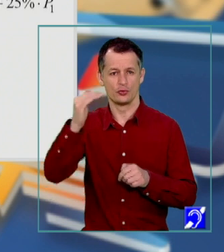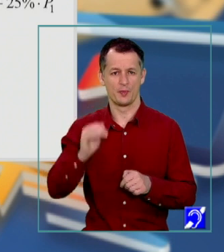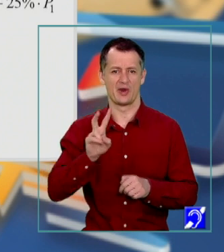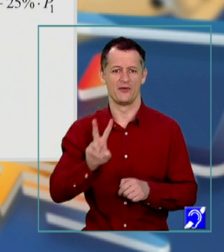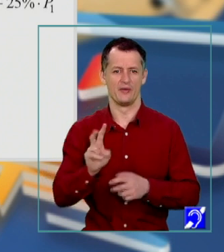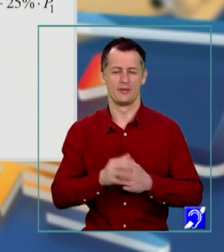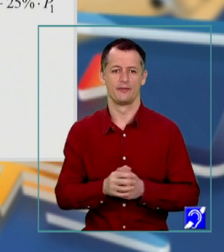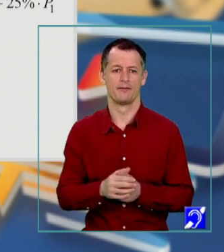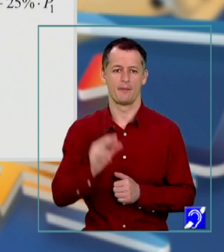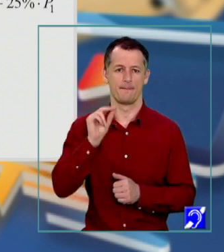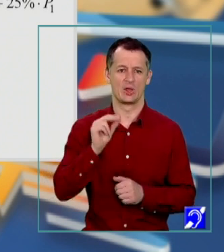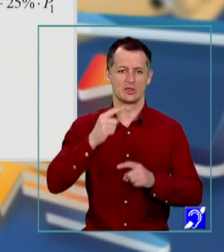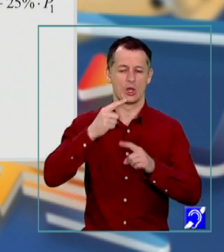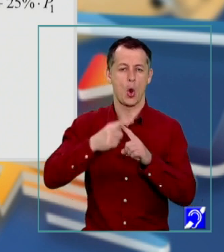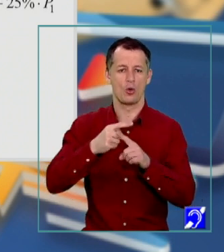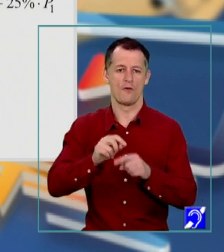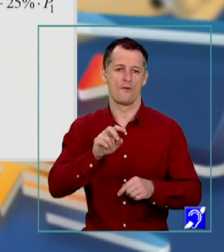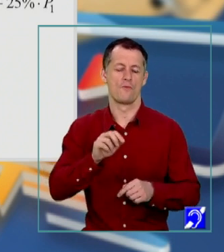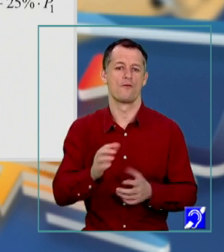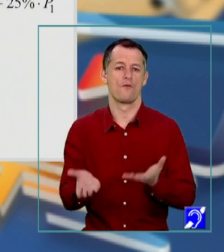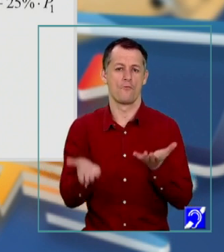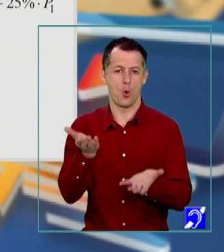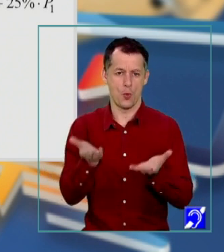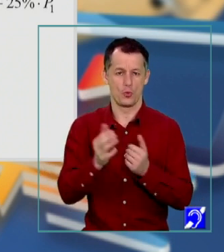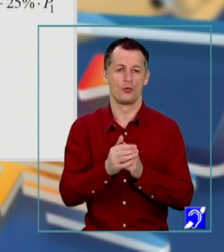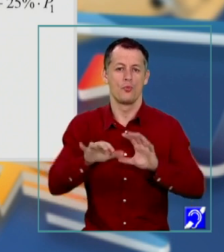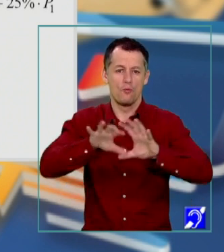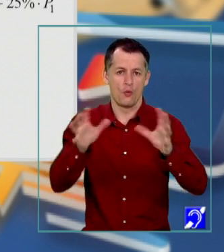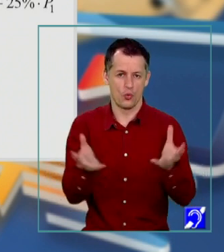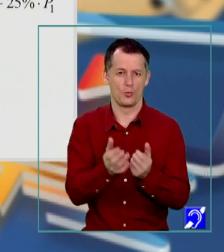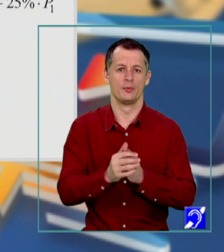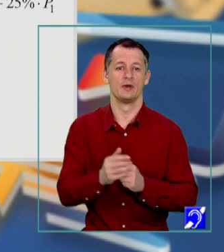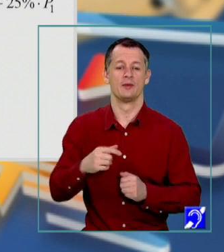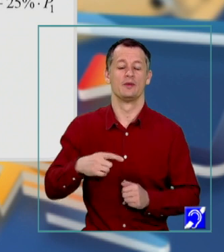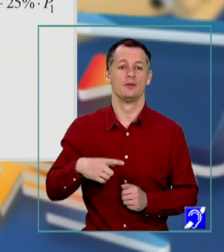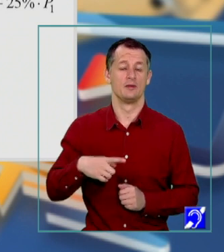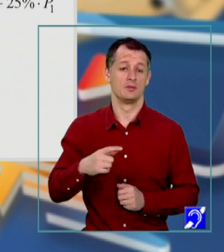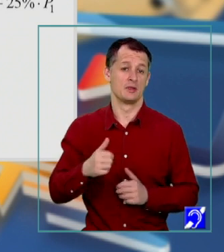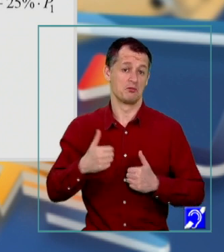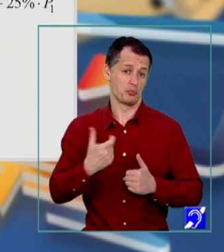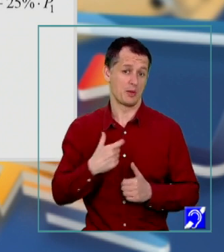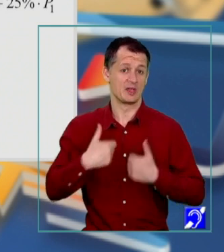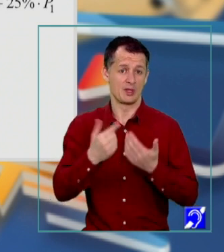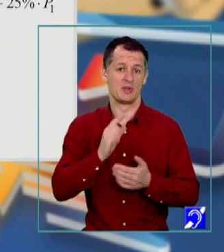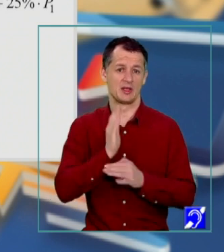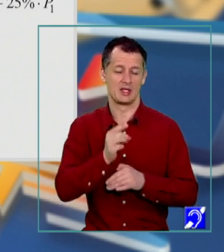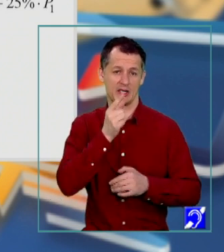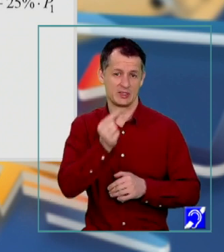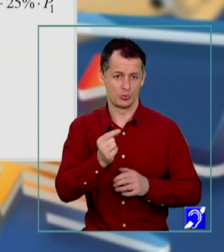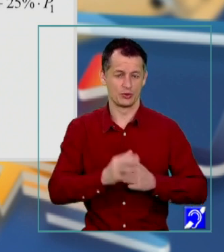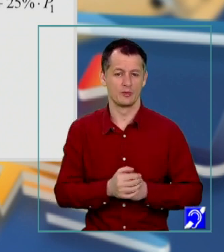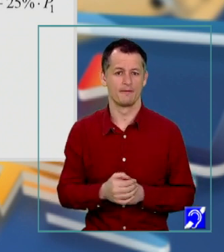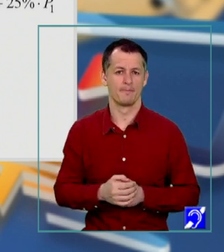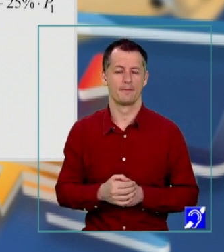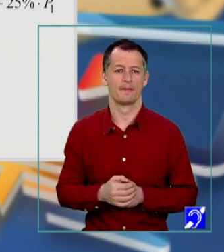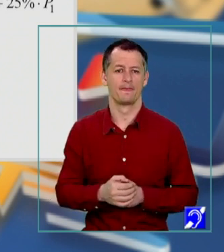adică presiunea ori volumul este constant, deci am fi tentați ca să dăm direct răspunsul. Dacă volumul a